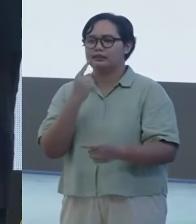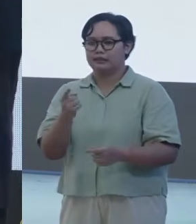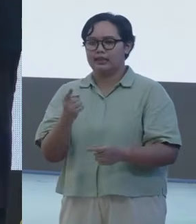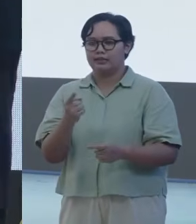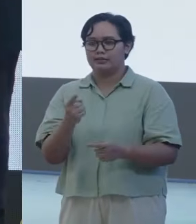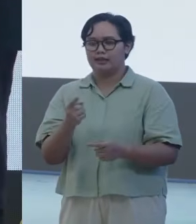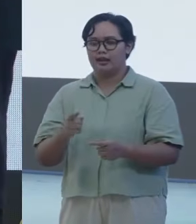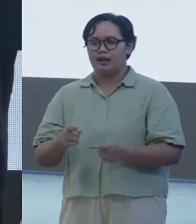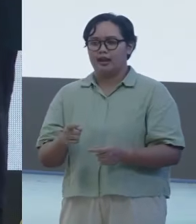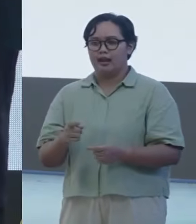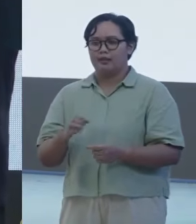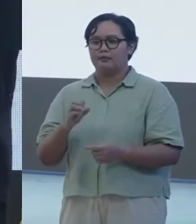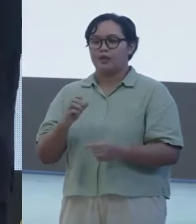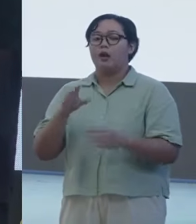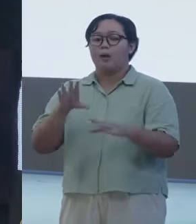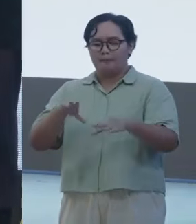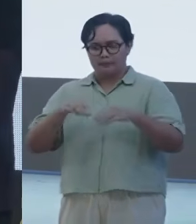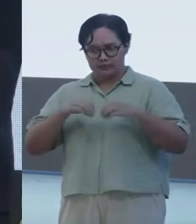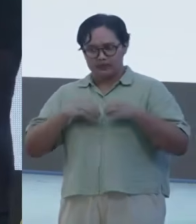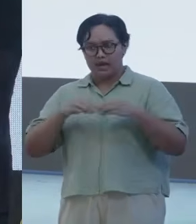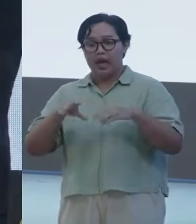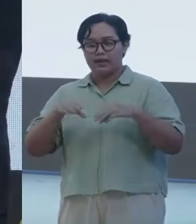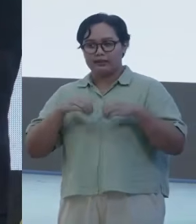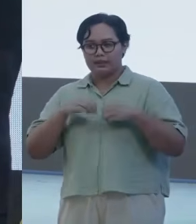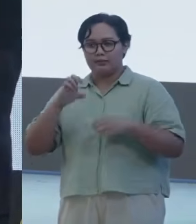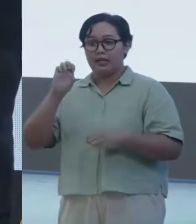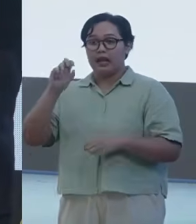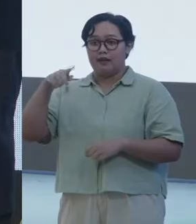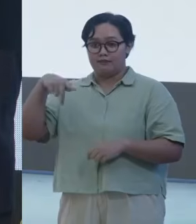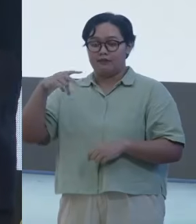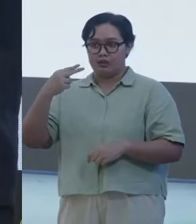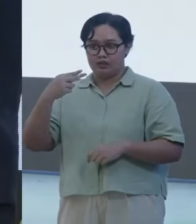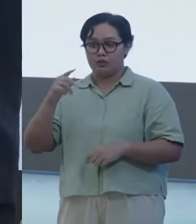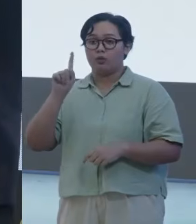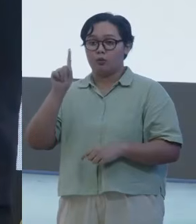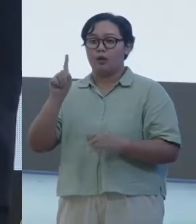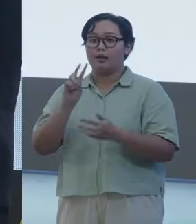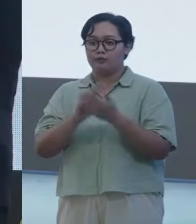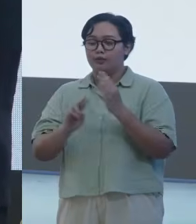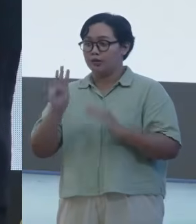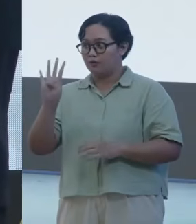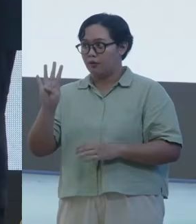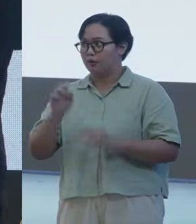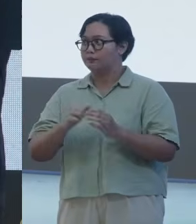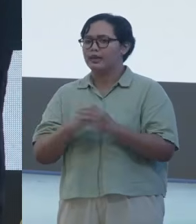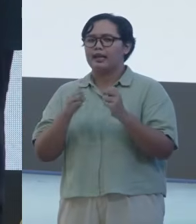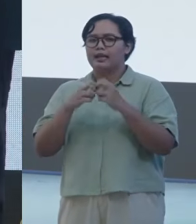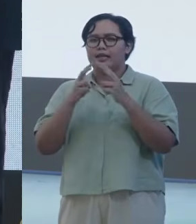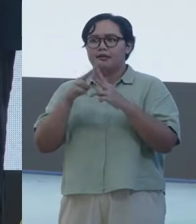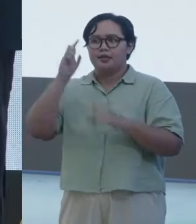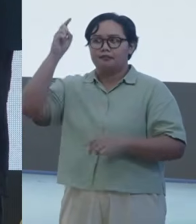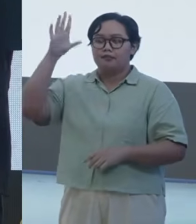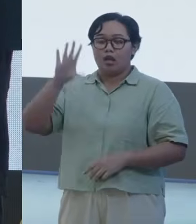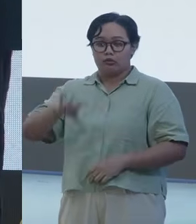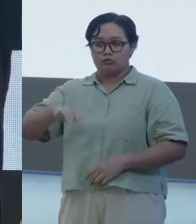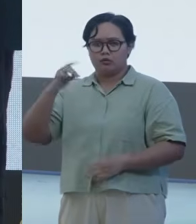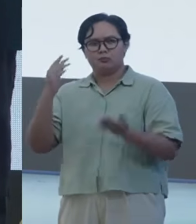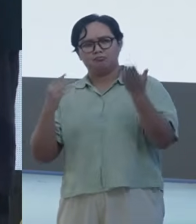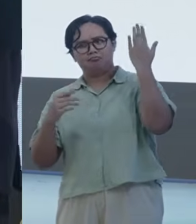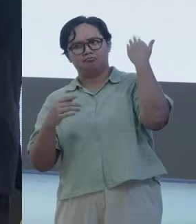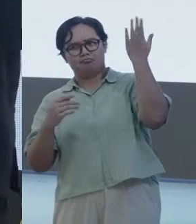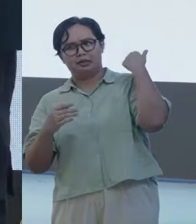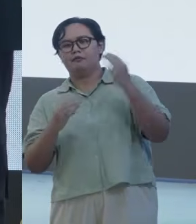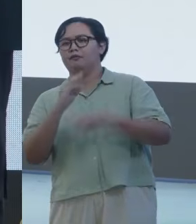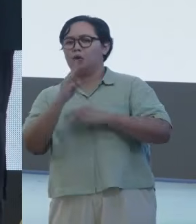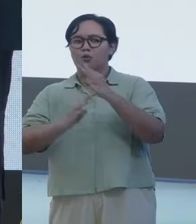tanggapin. Ephesians 1:4, even as He chose us in Him, kailan? Before the foundation of the world, bago pa niya ginawa